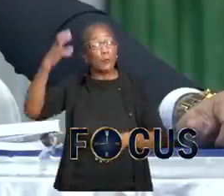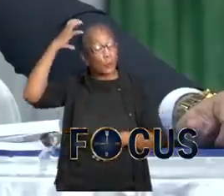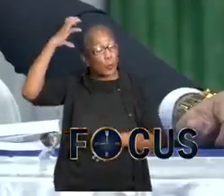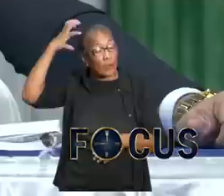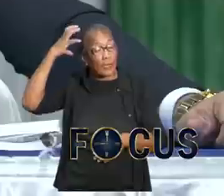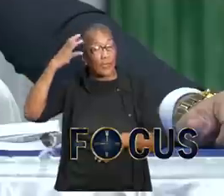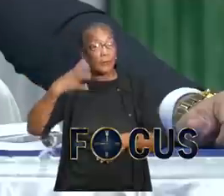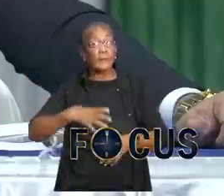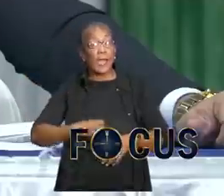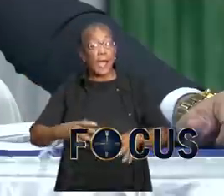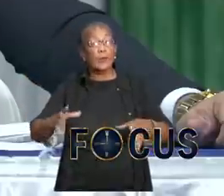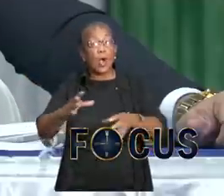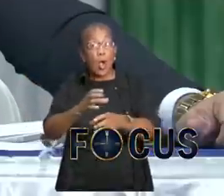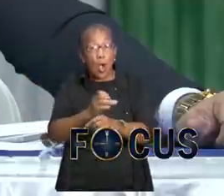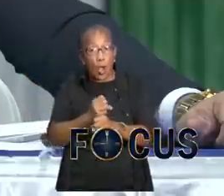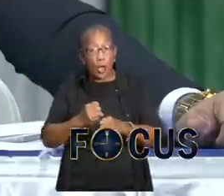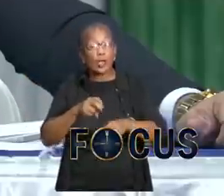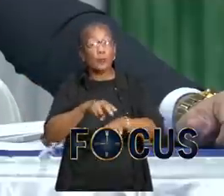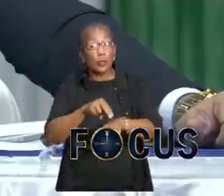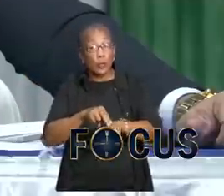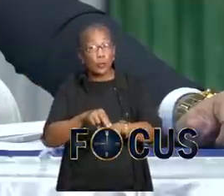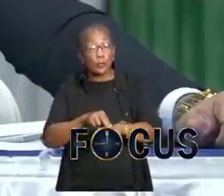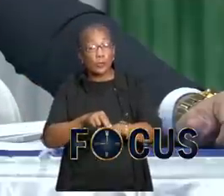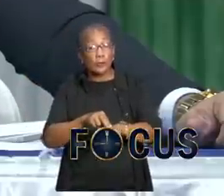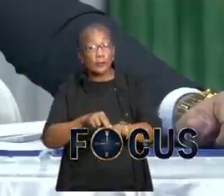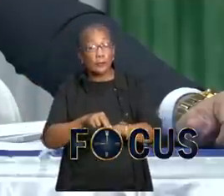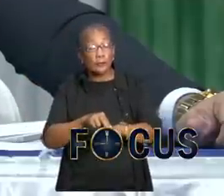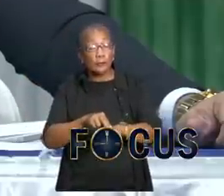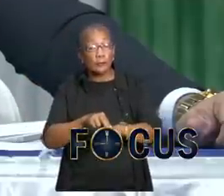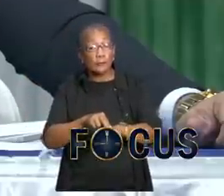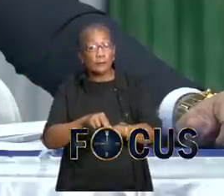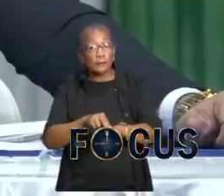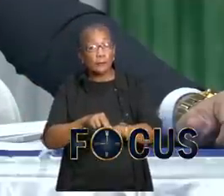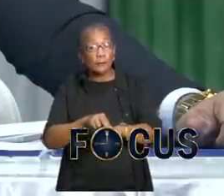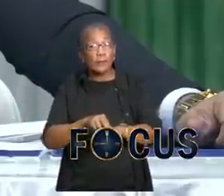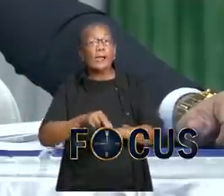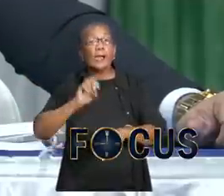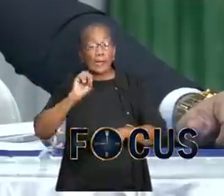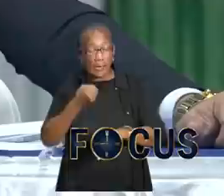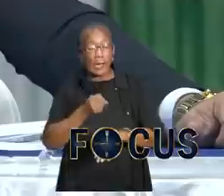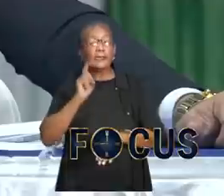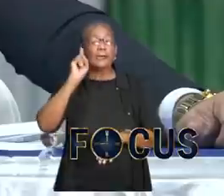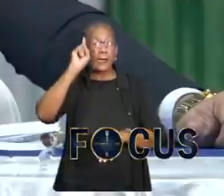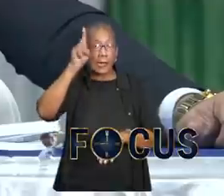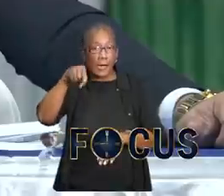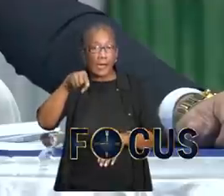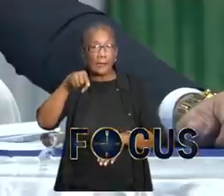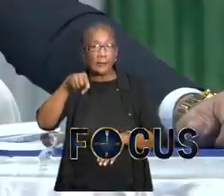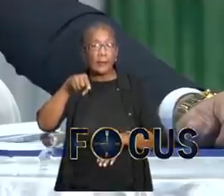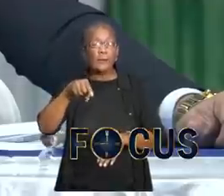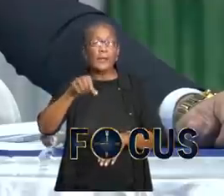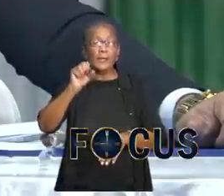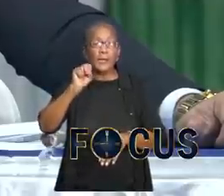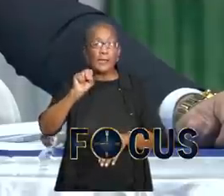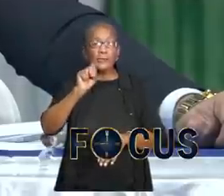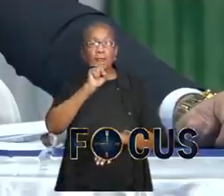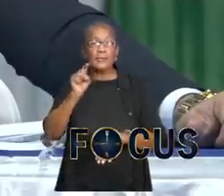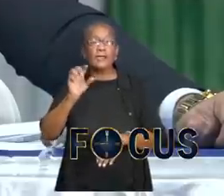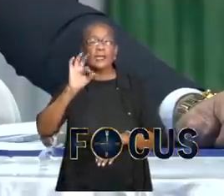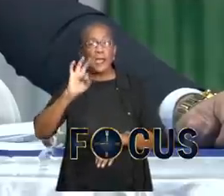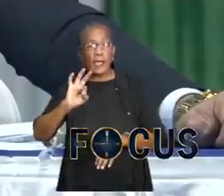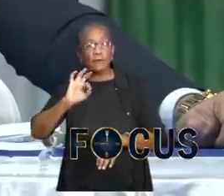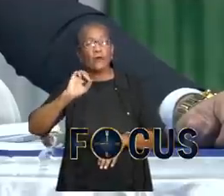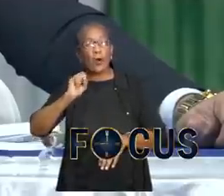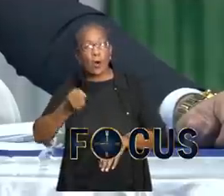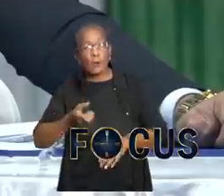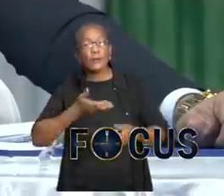hebben, premiesubsidie nodig hebben, dat zij nog kunnen aankloppen bij een van de basiszorgkantoren en wij hun te woord